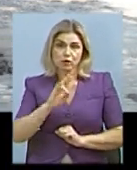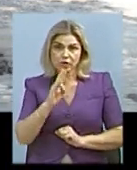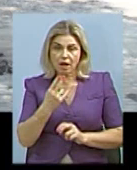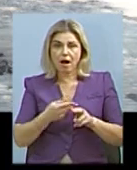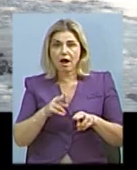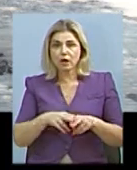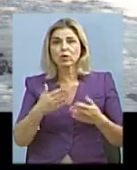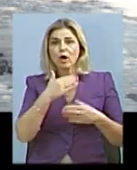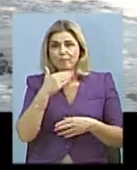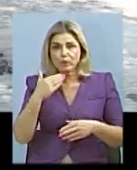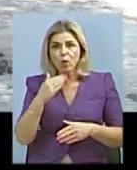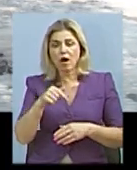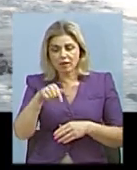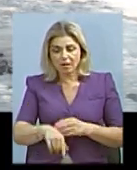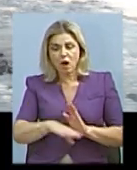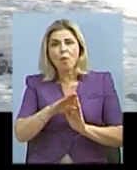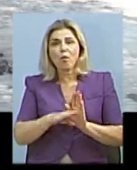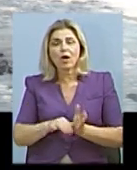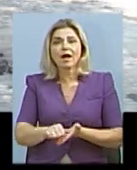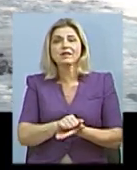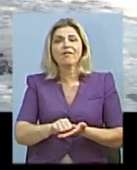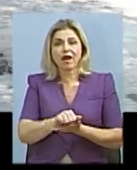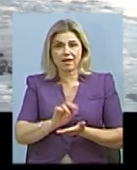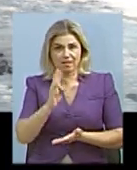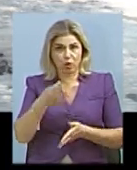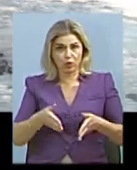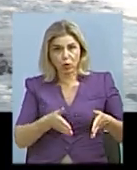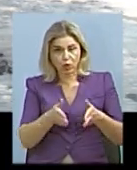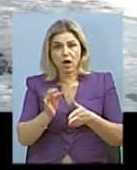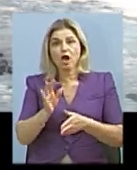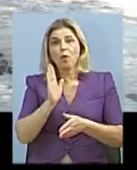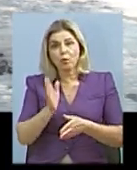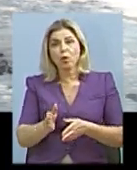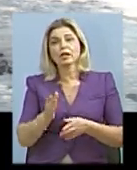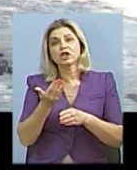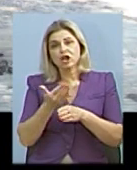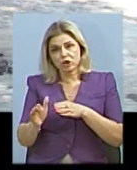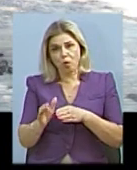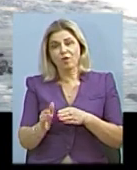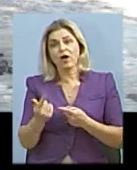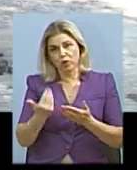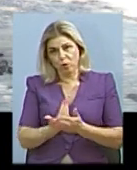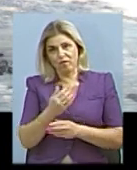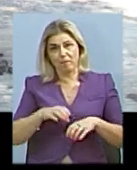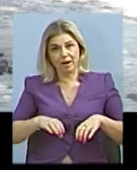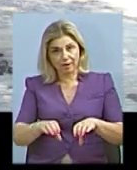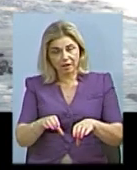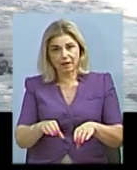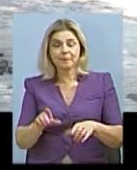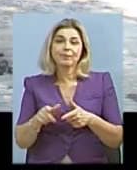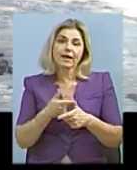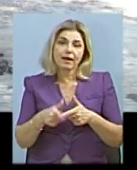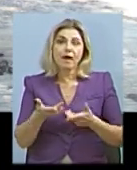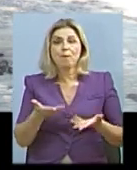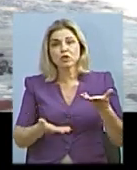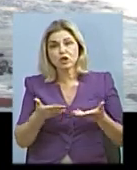дуже багато лежить під асфальтом на наших миколаївських дорогах, і будемо її сюди вже частково перекладати, так? Чи